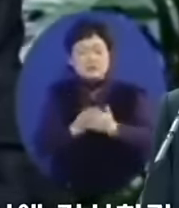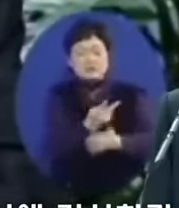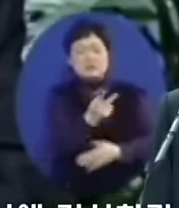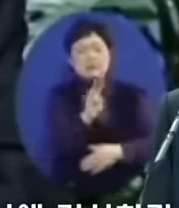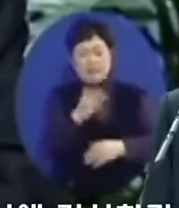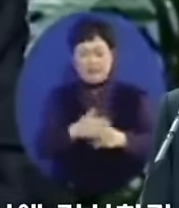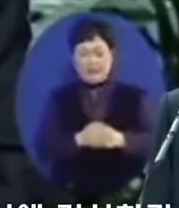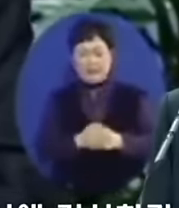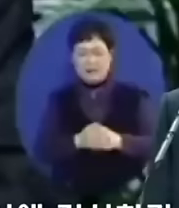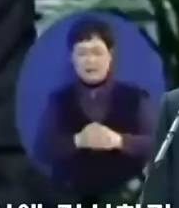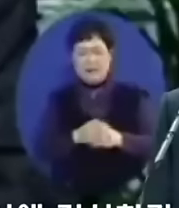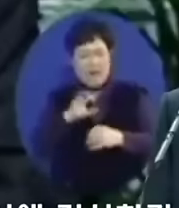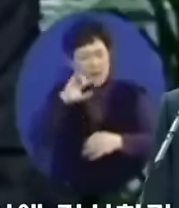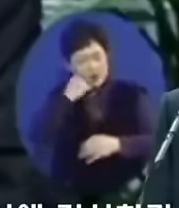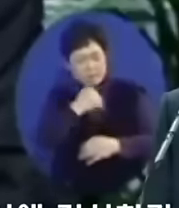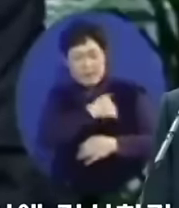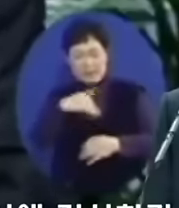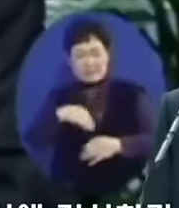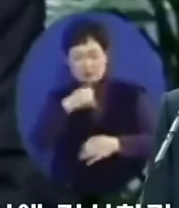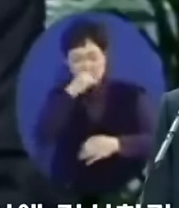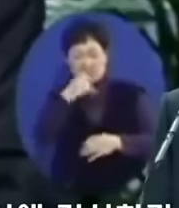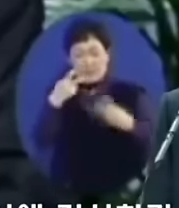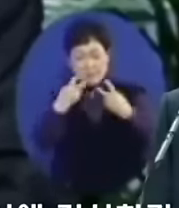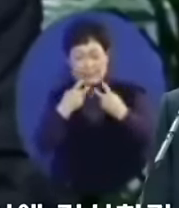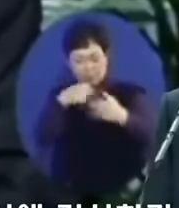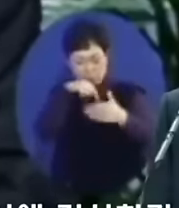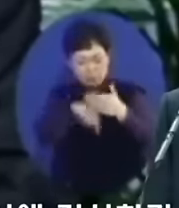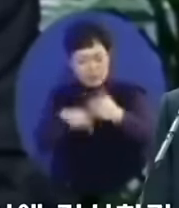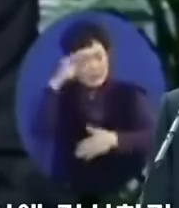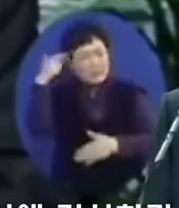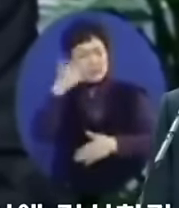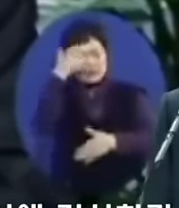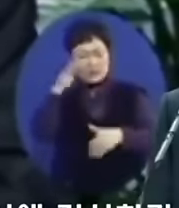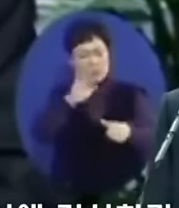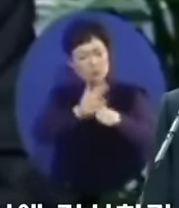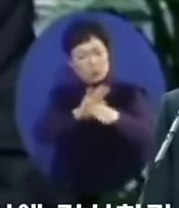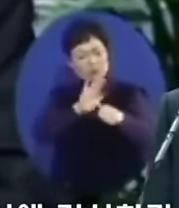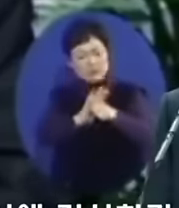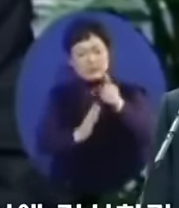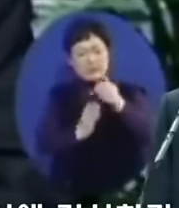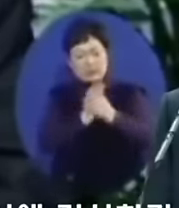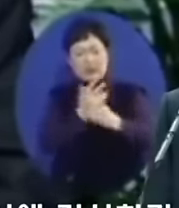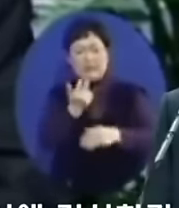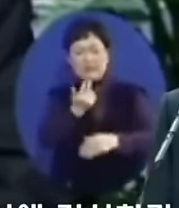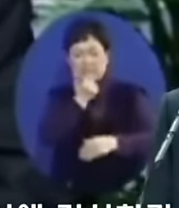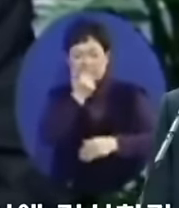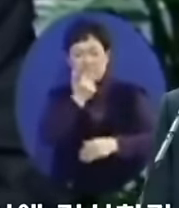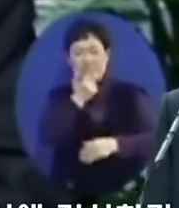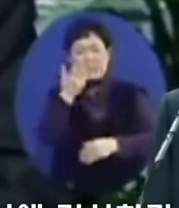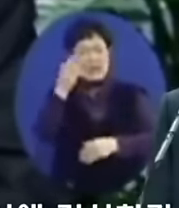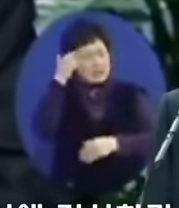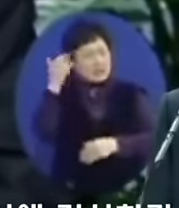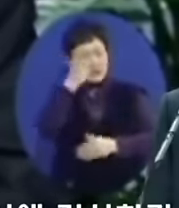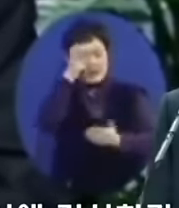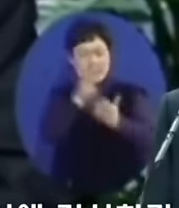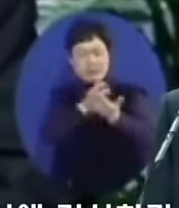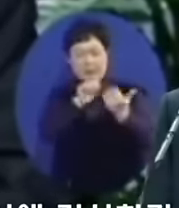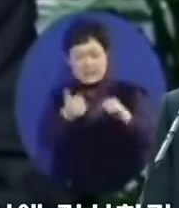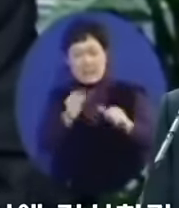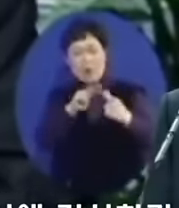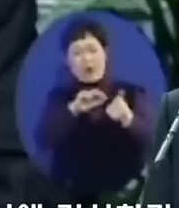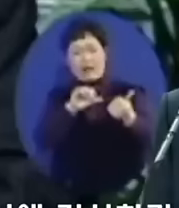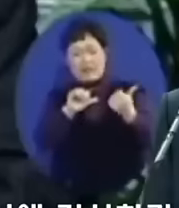것입니다. 고난을 감당할 수 있는 길은 속에 성령의 역사가 일어나야 되는 것입니다. 생명의 성령의 법이 죄와 사망의 법에서